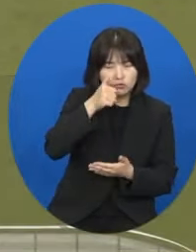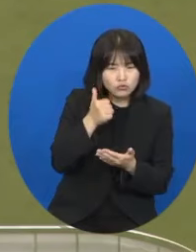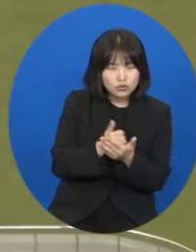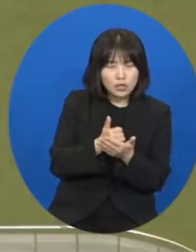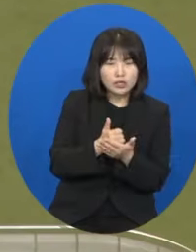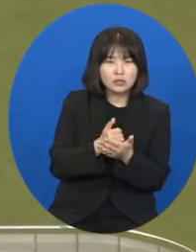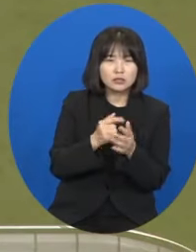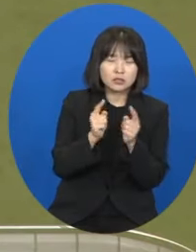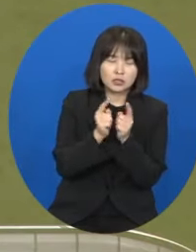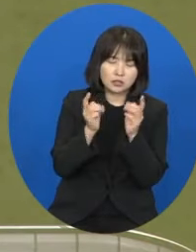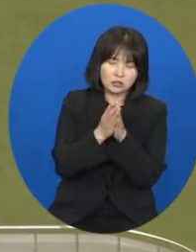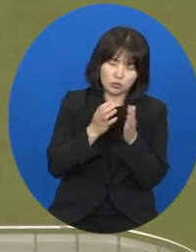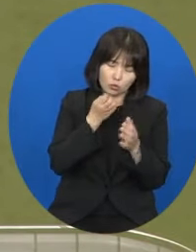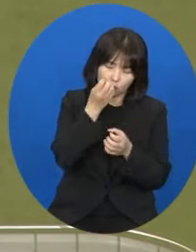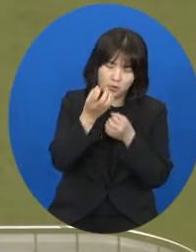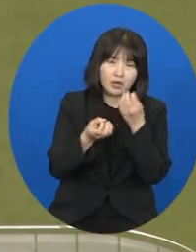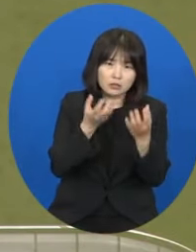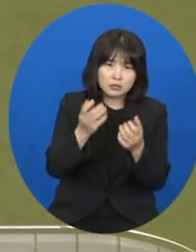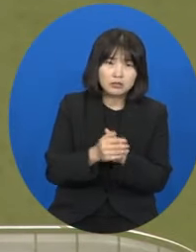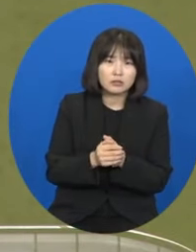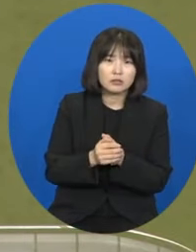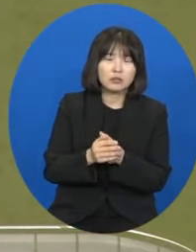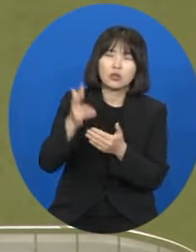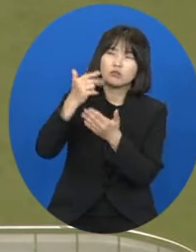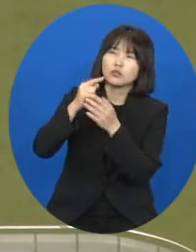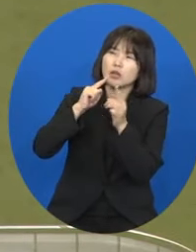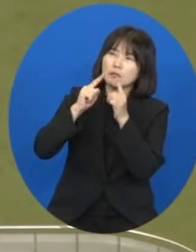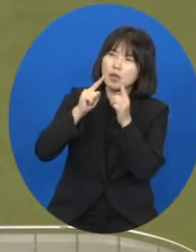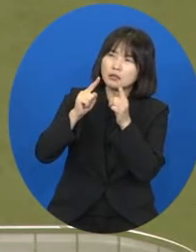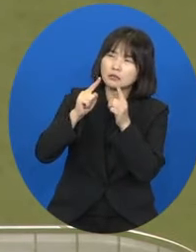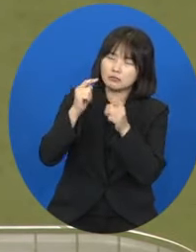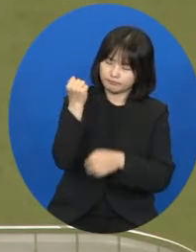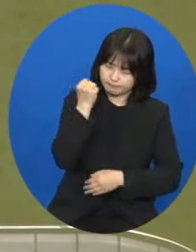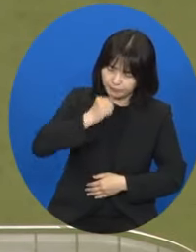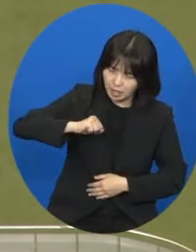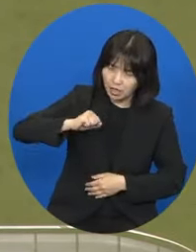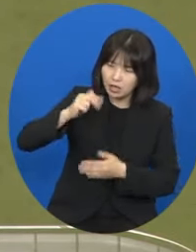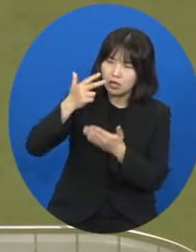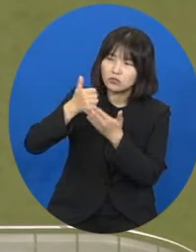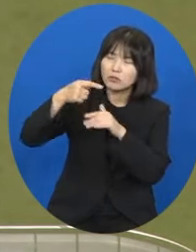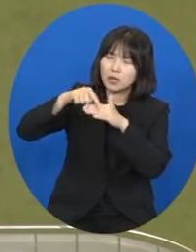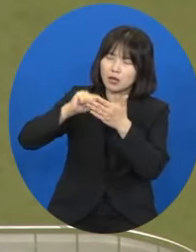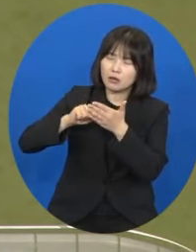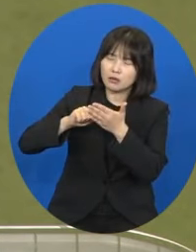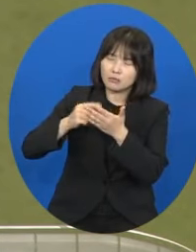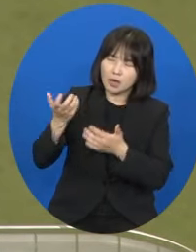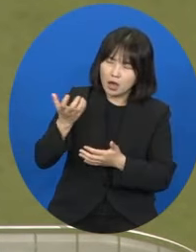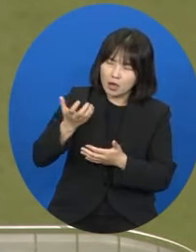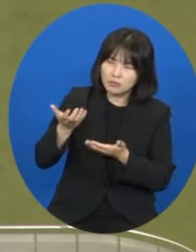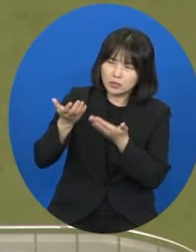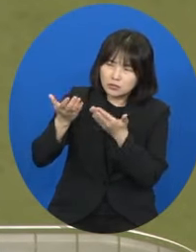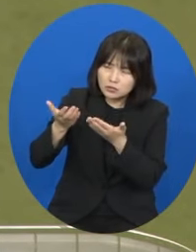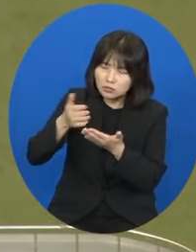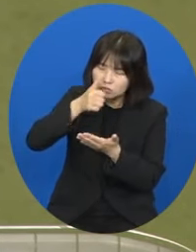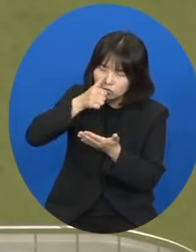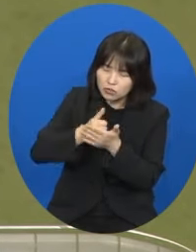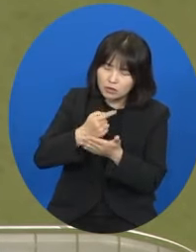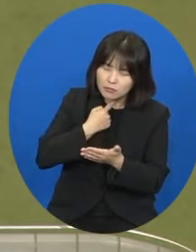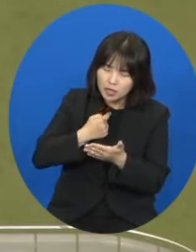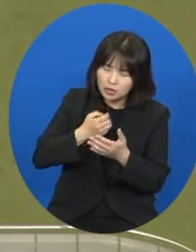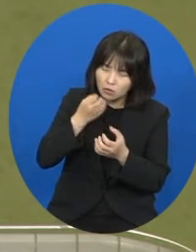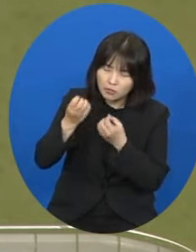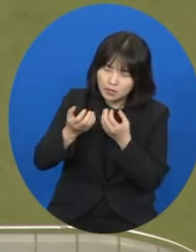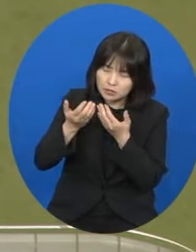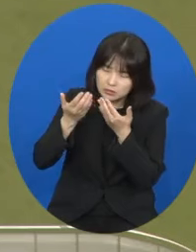주님, 제가 주의 말씀을 어기고 주의 마음을 아프게 하였고 범죄하였음을 이 시간 고백합니다라고 하는